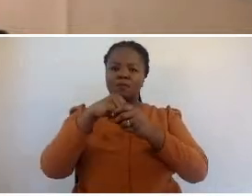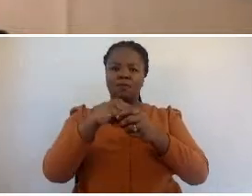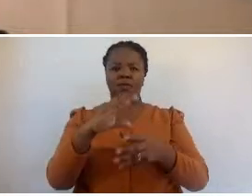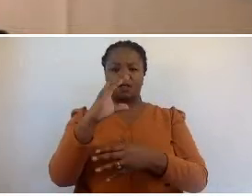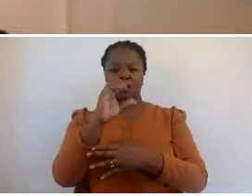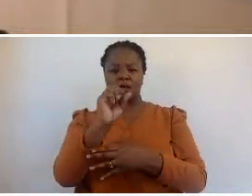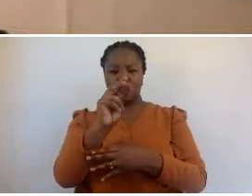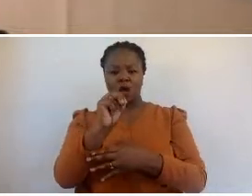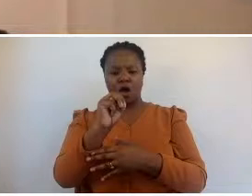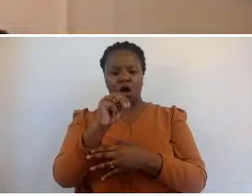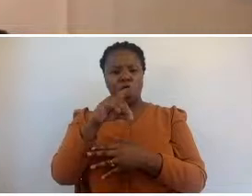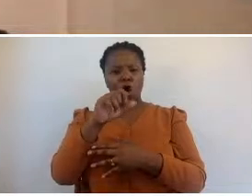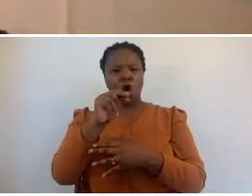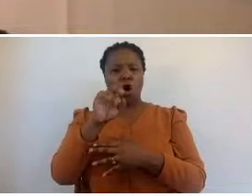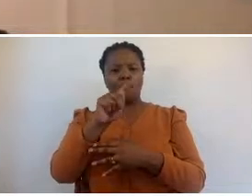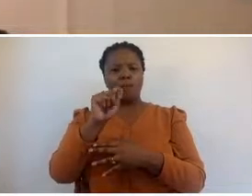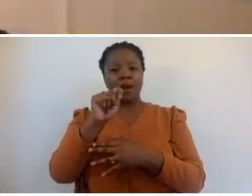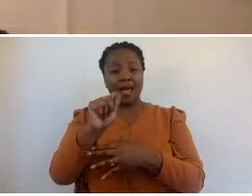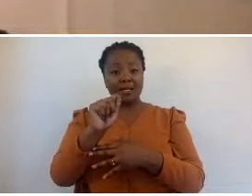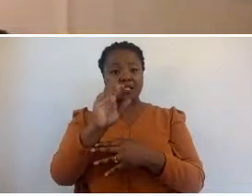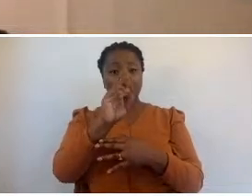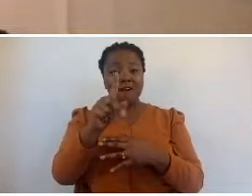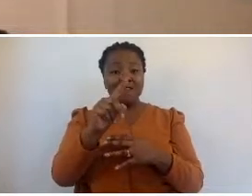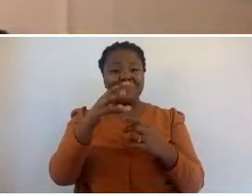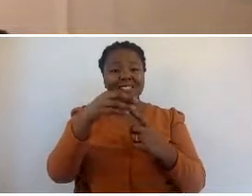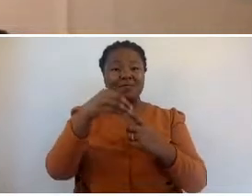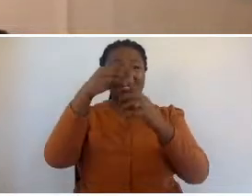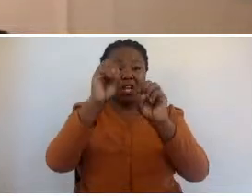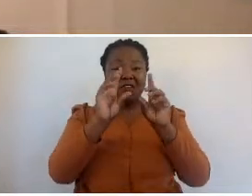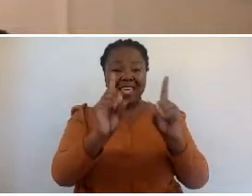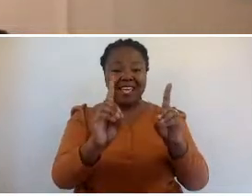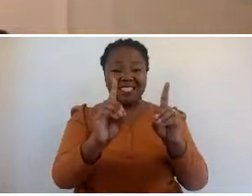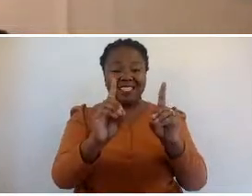de l'éducation spécialisée